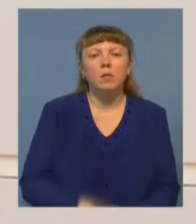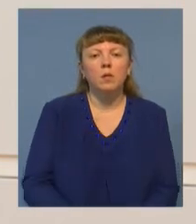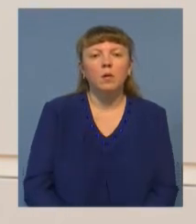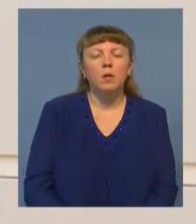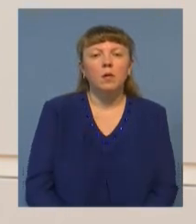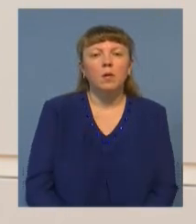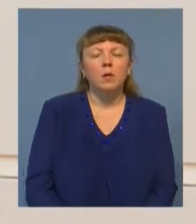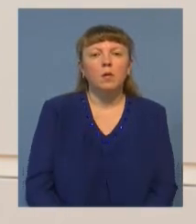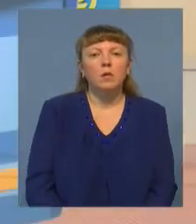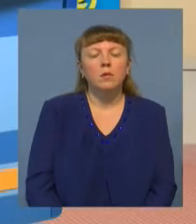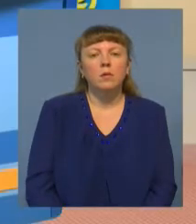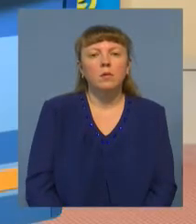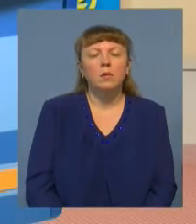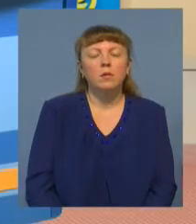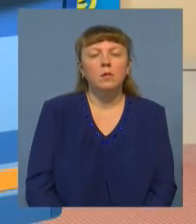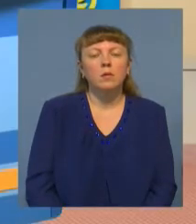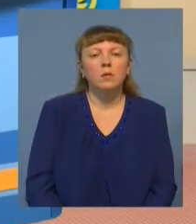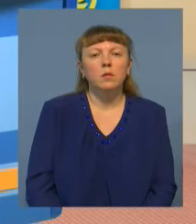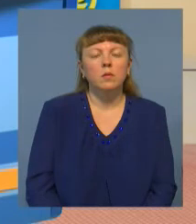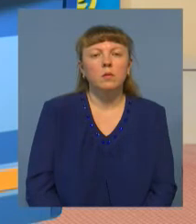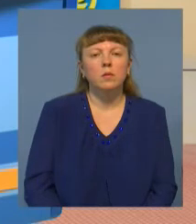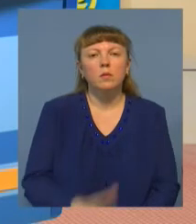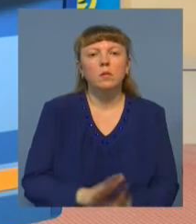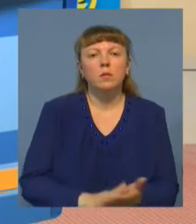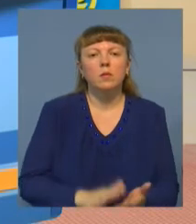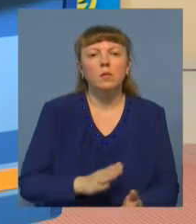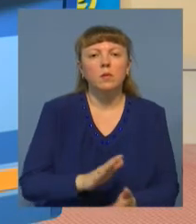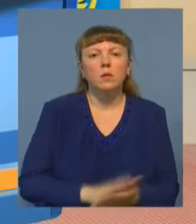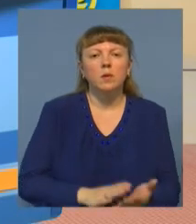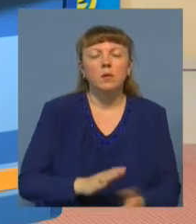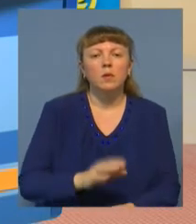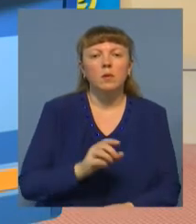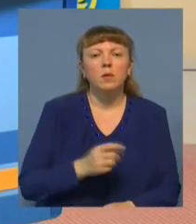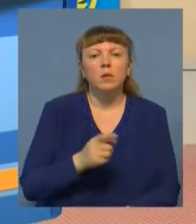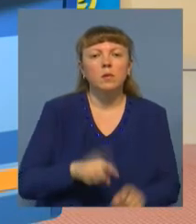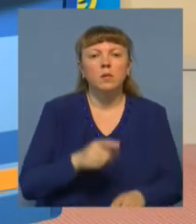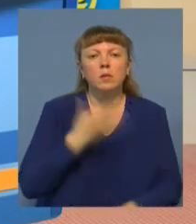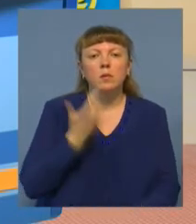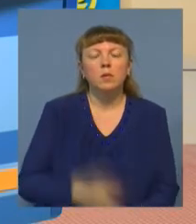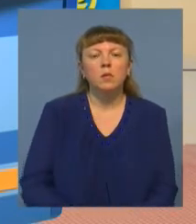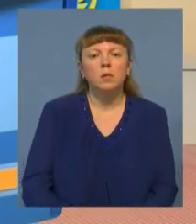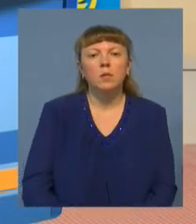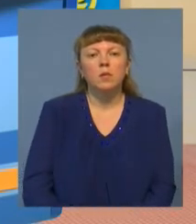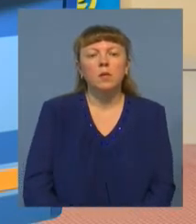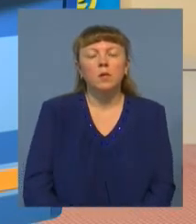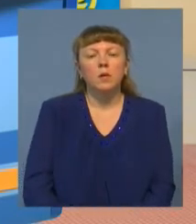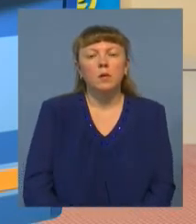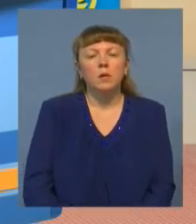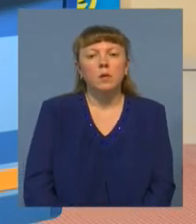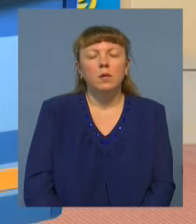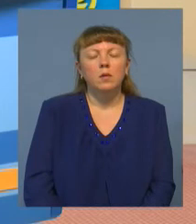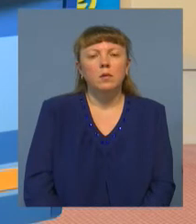этой теме? Вообще часто поступают такие заявления? Или нет, такие заявления поступают реже, нечасто, да? В связи с чем они в связи могут с